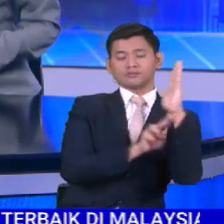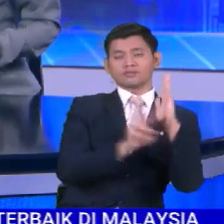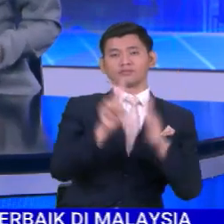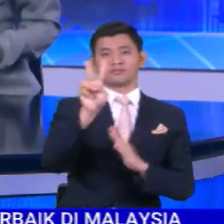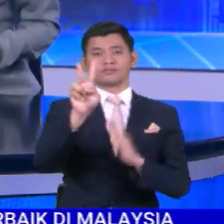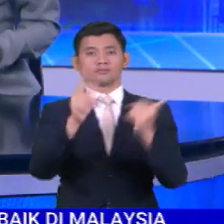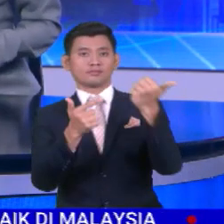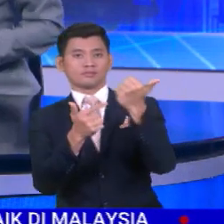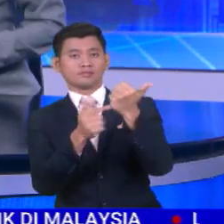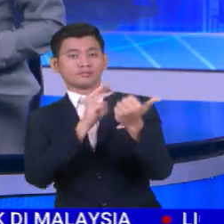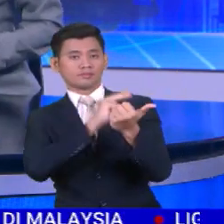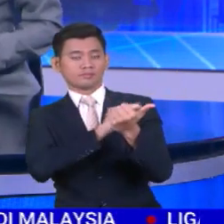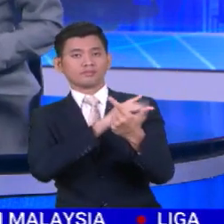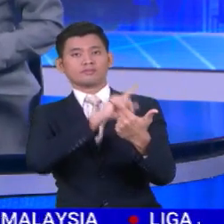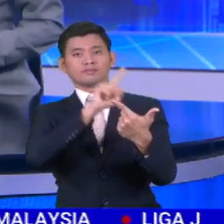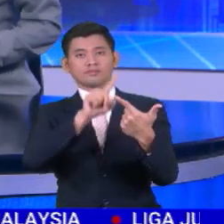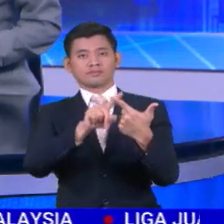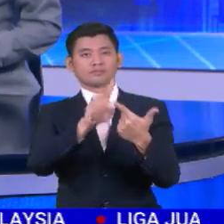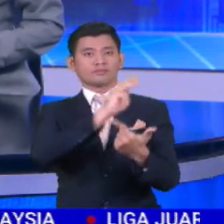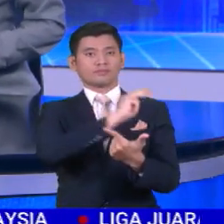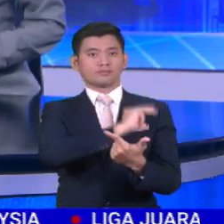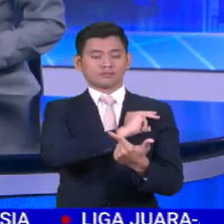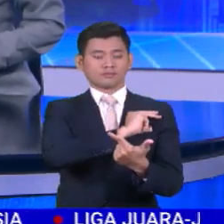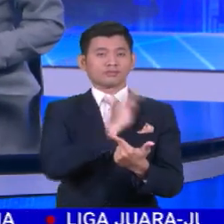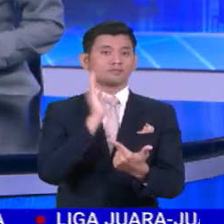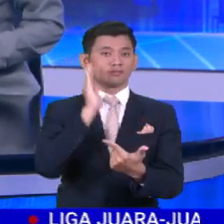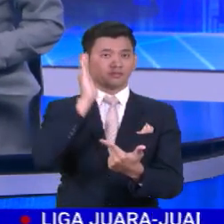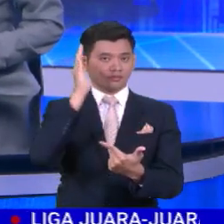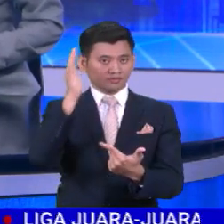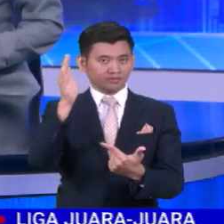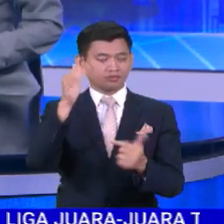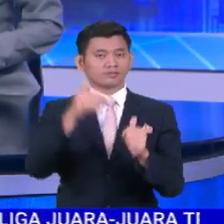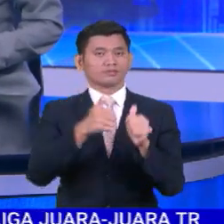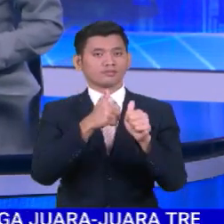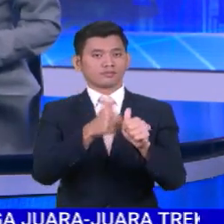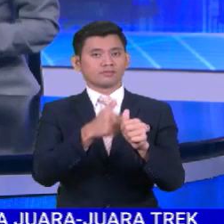Perdana Menteri dan beberapa jemaah menteri di jadwal